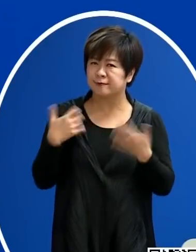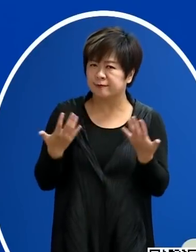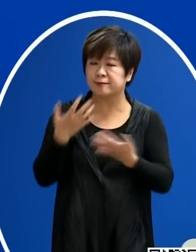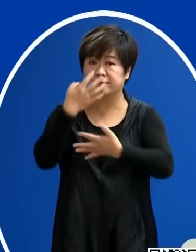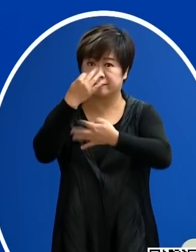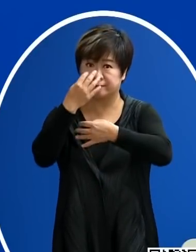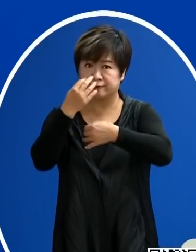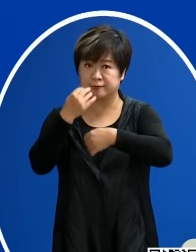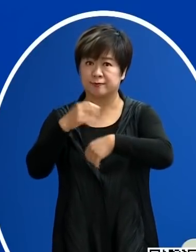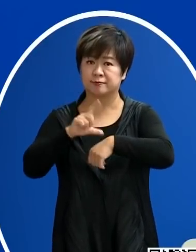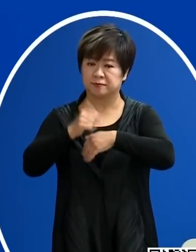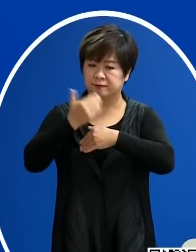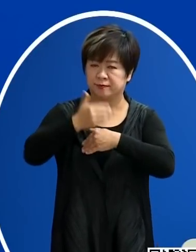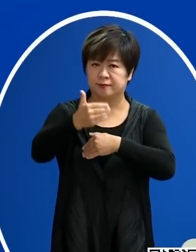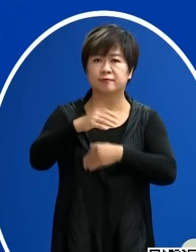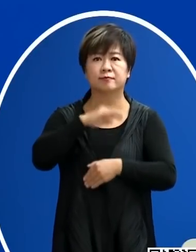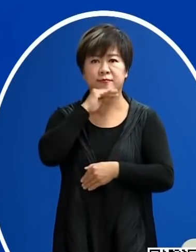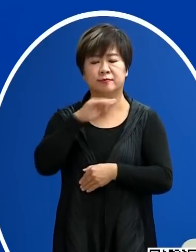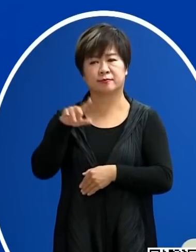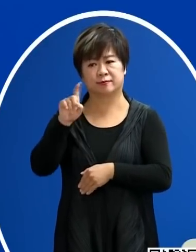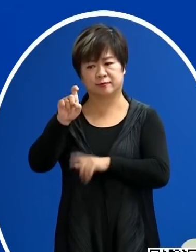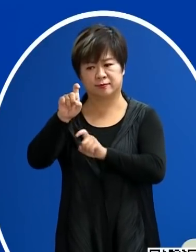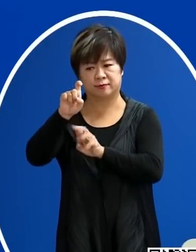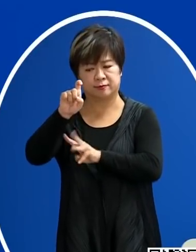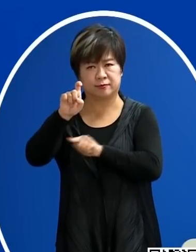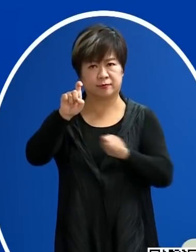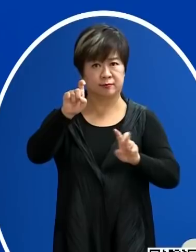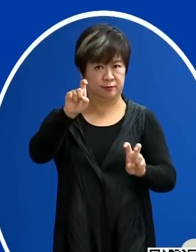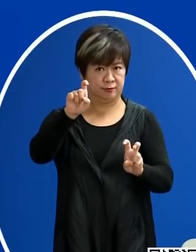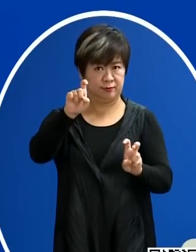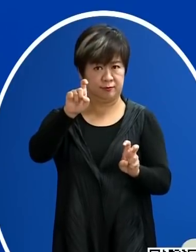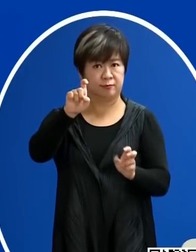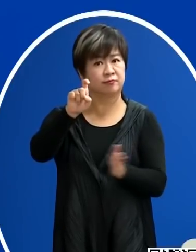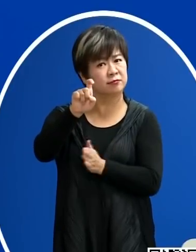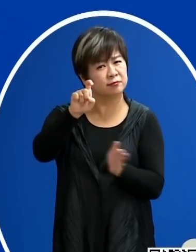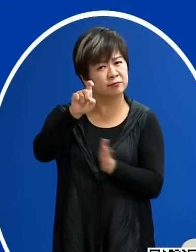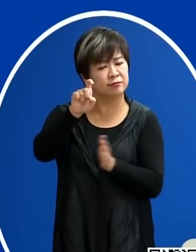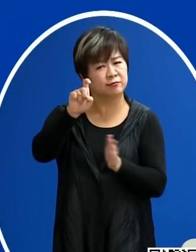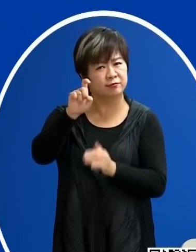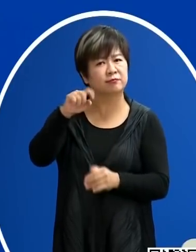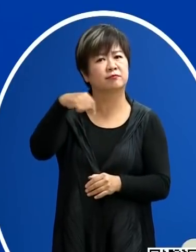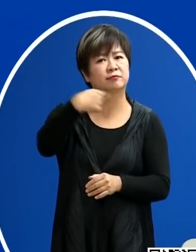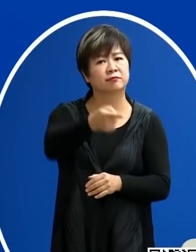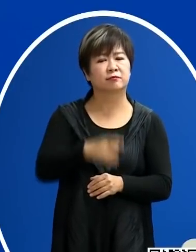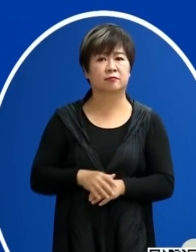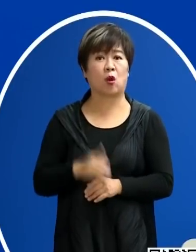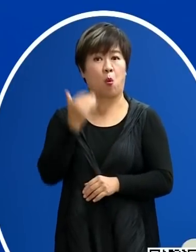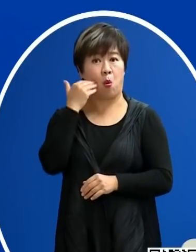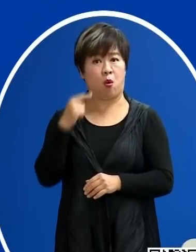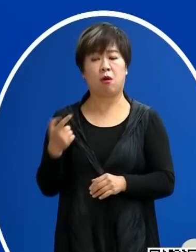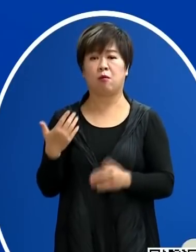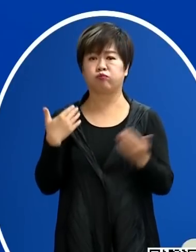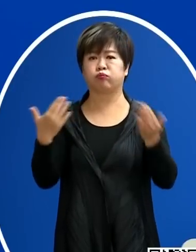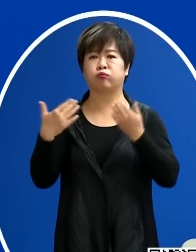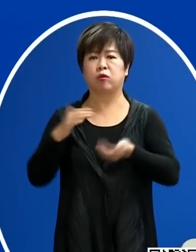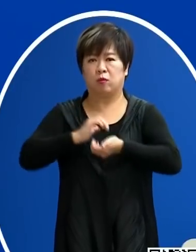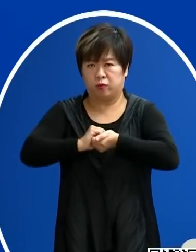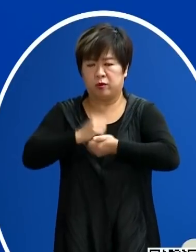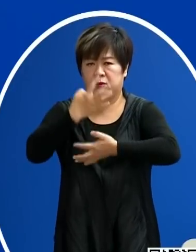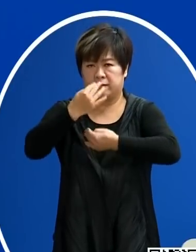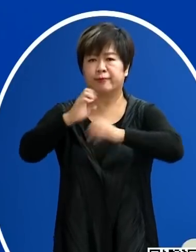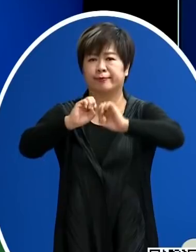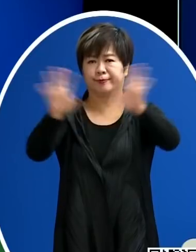时间实行的部分，在10月13号到10月20号左右，那后续我们比较确定会再跟各位说